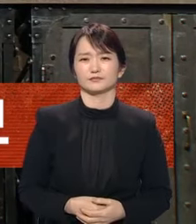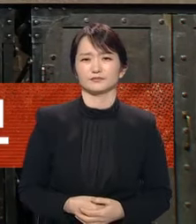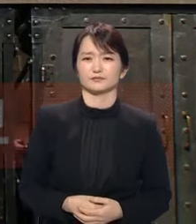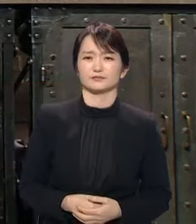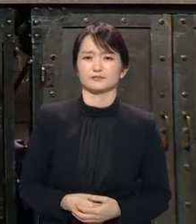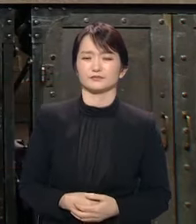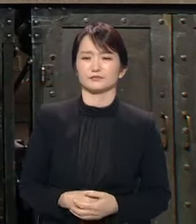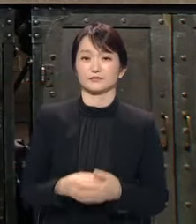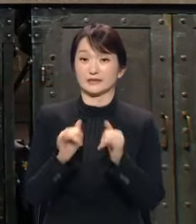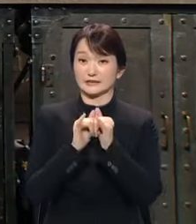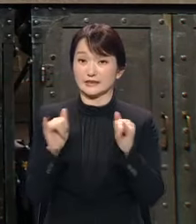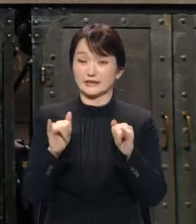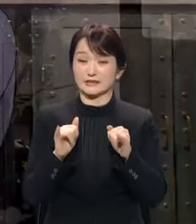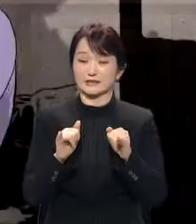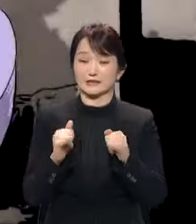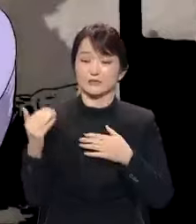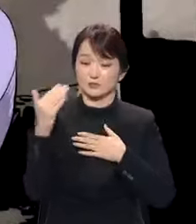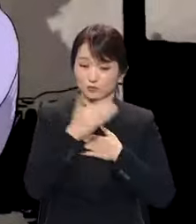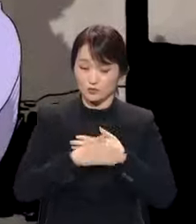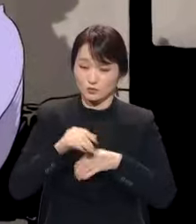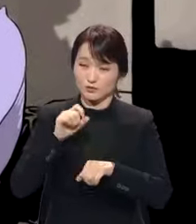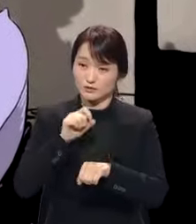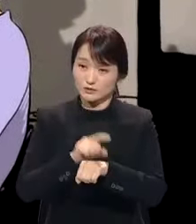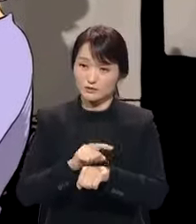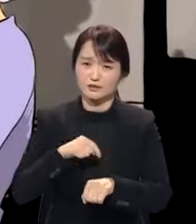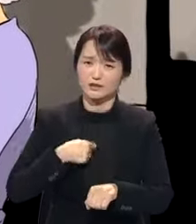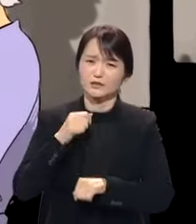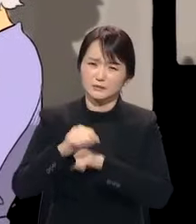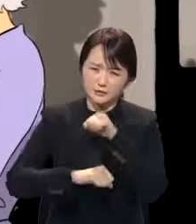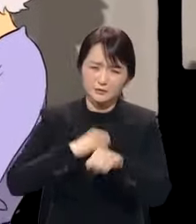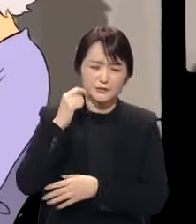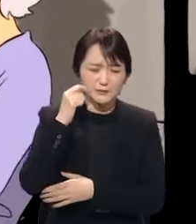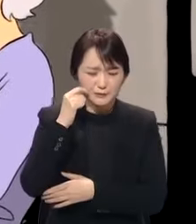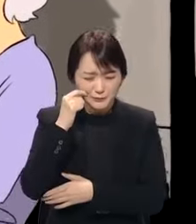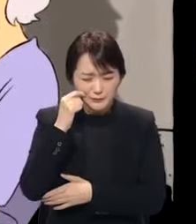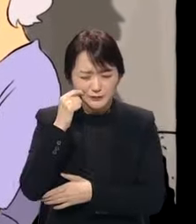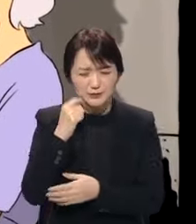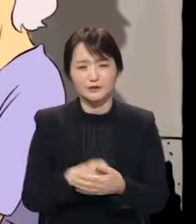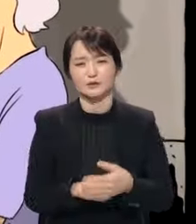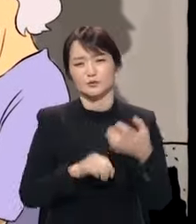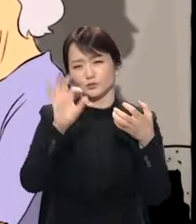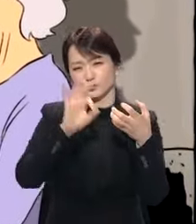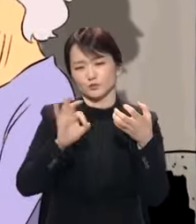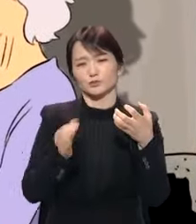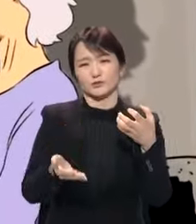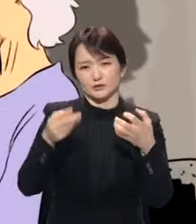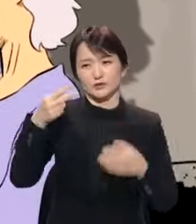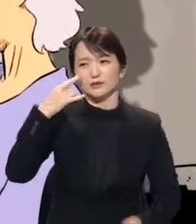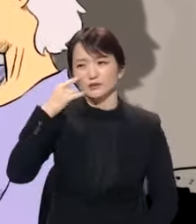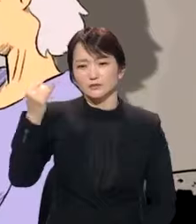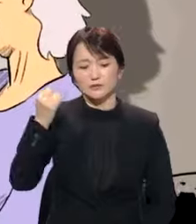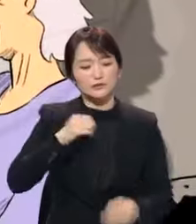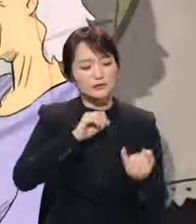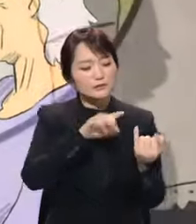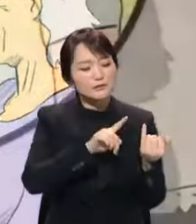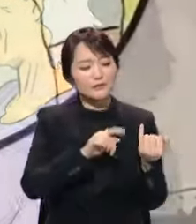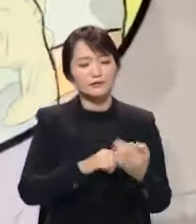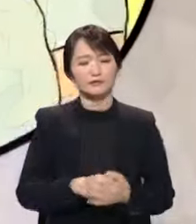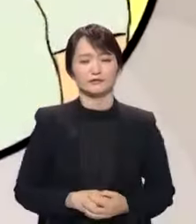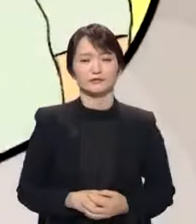사람의 체질이라고 하는 건요 자기 마음대로 안 되는 경우가 90% 이상입니다 시어머니가 저 말씀을 하시려면요 찾아가셔서